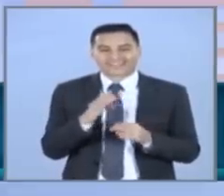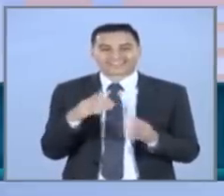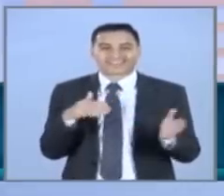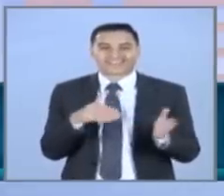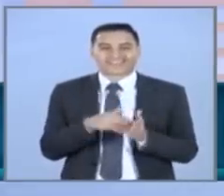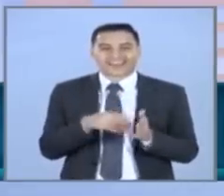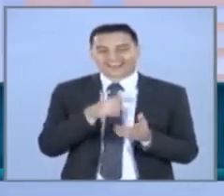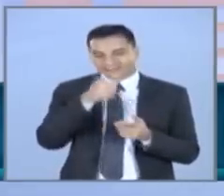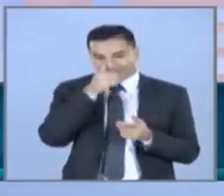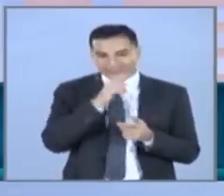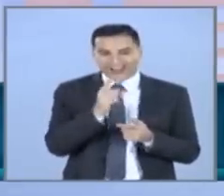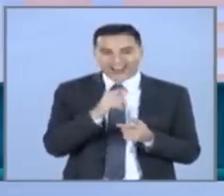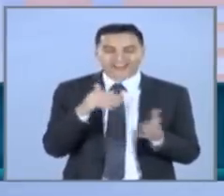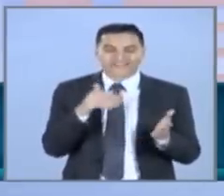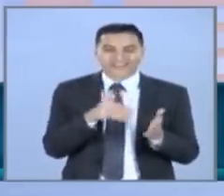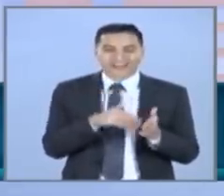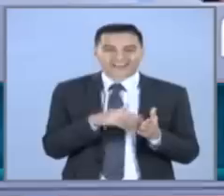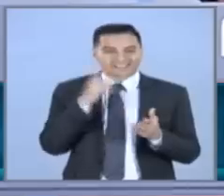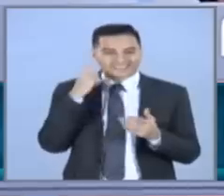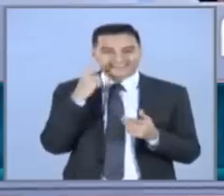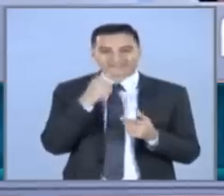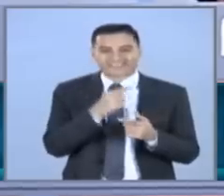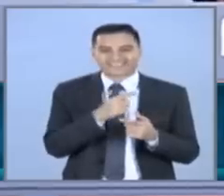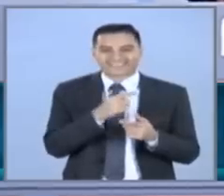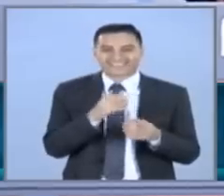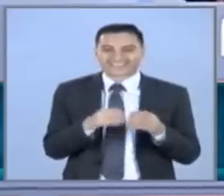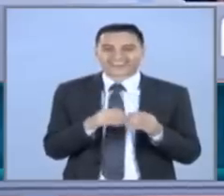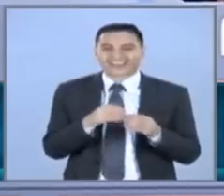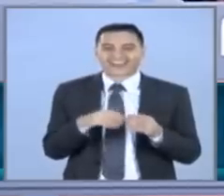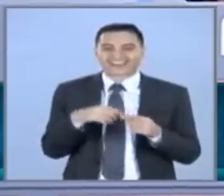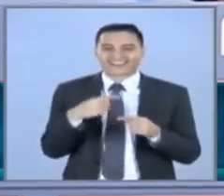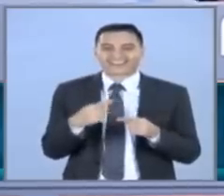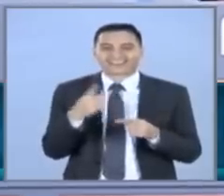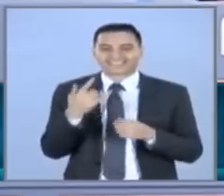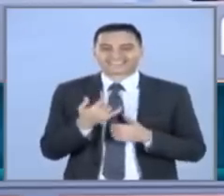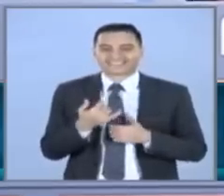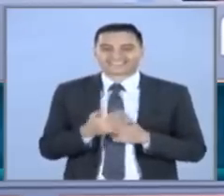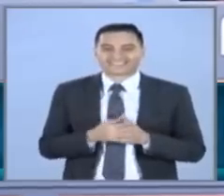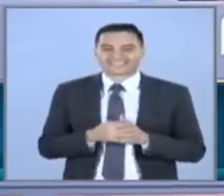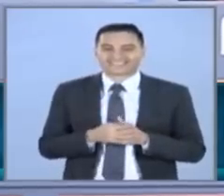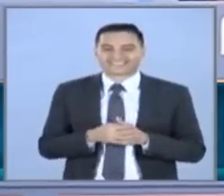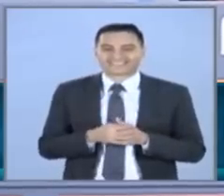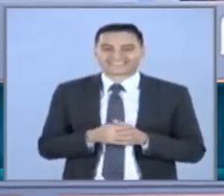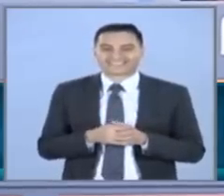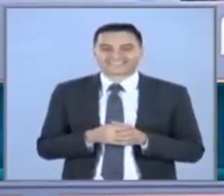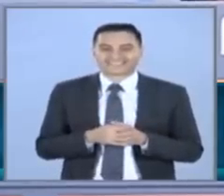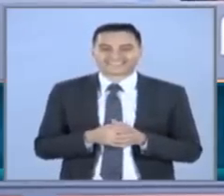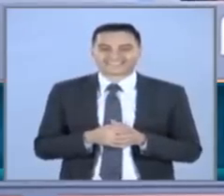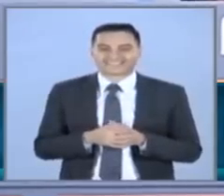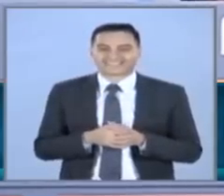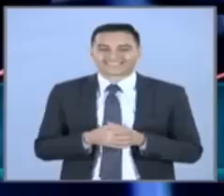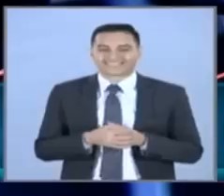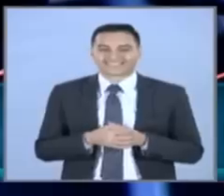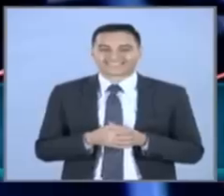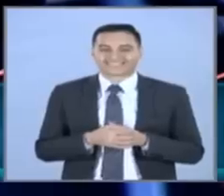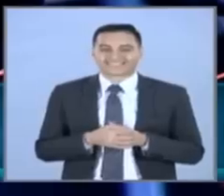وبعدين مش عايزه تزعلك فمشيت وراك. مفيش مشاكل، مش مشكله خالص، احنا مش جايين عشان نكسب او نخسر،